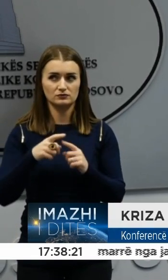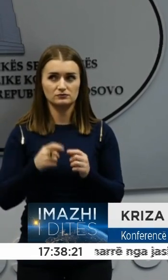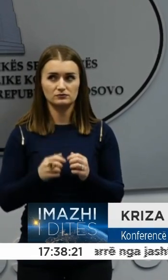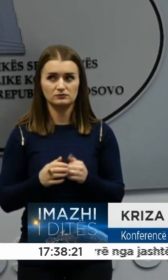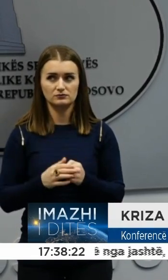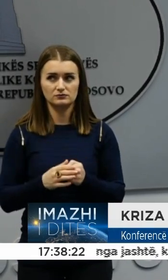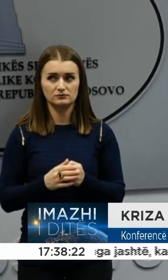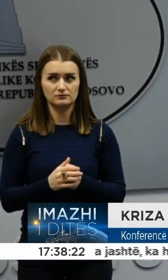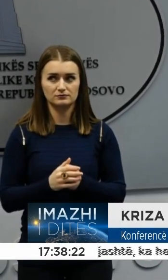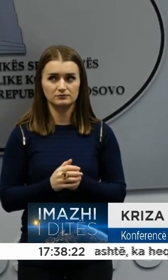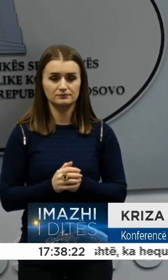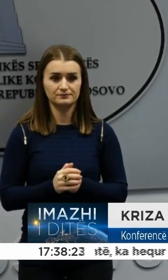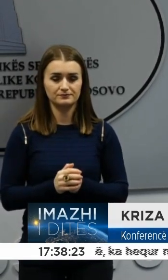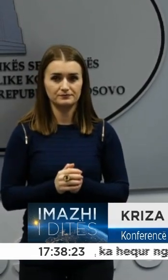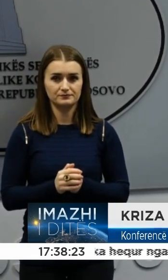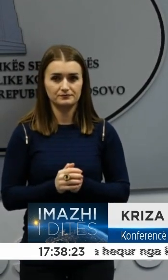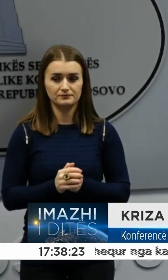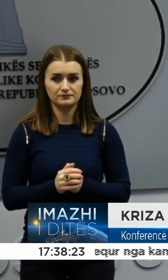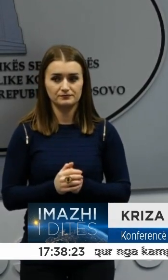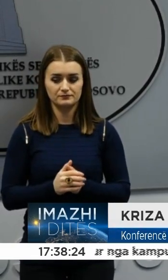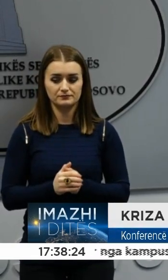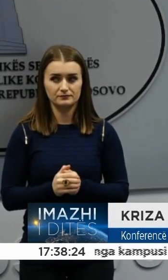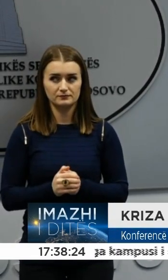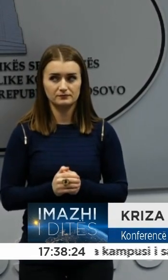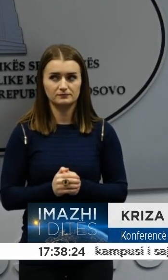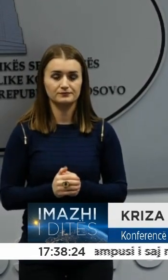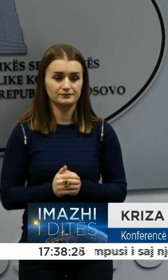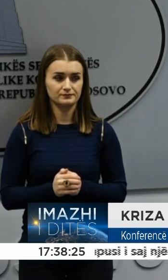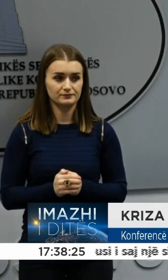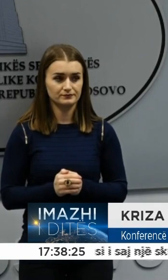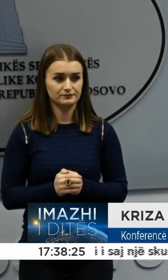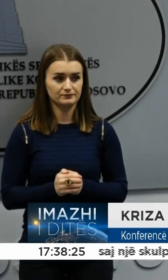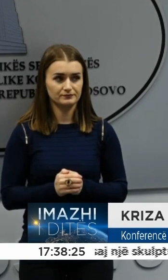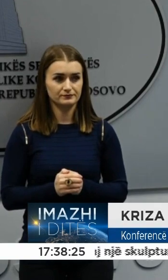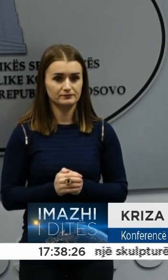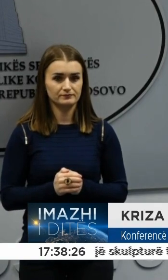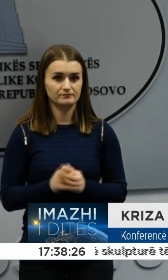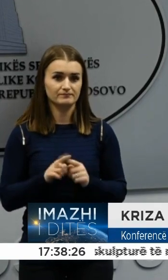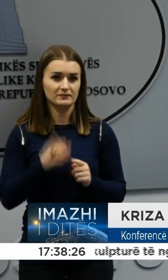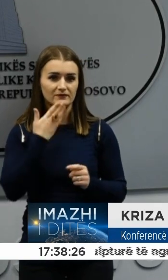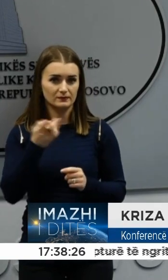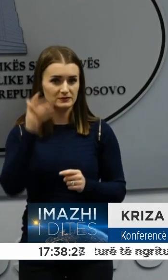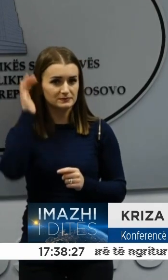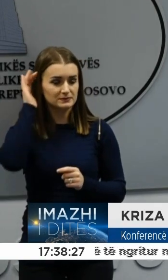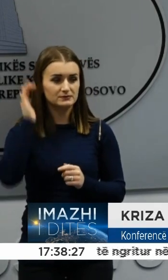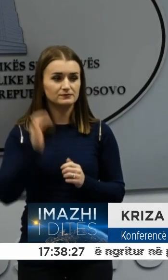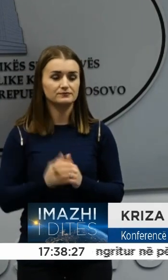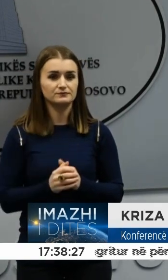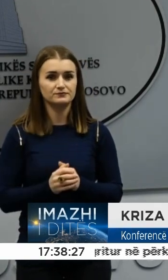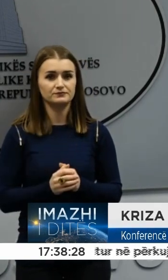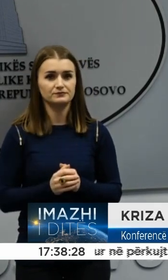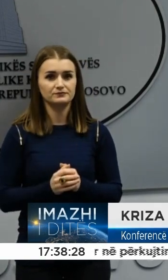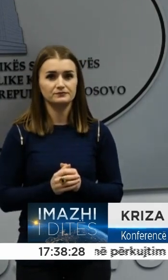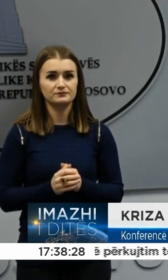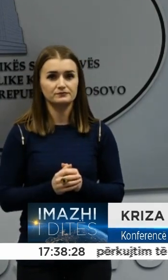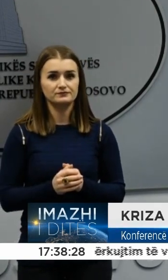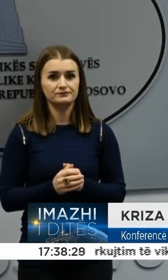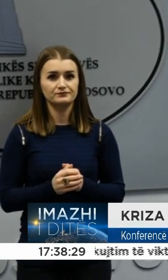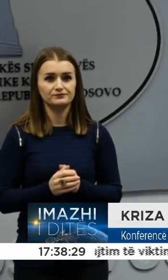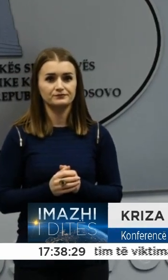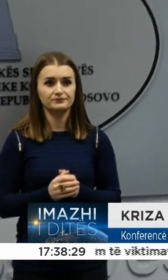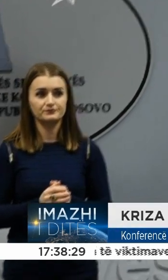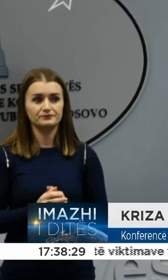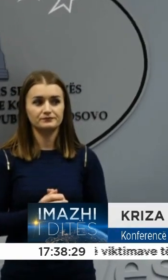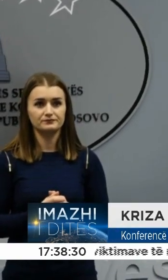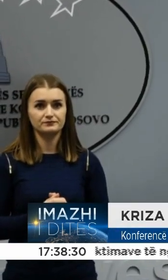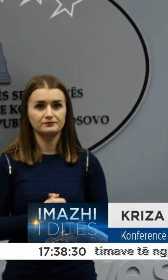ushtues detyre i kryeshefit ekzekutiv të Kostit. Faleminderit, Ministër. Vërtet është një situatë të cila